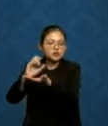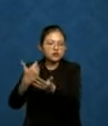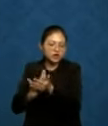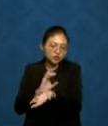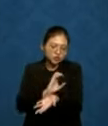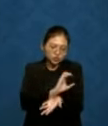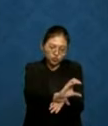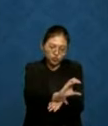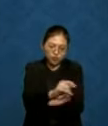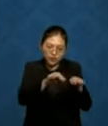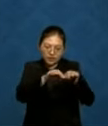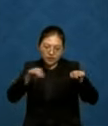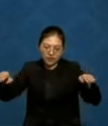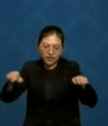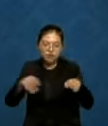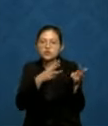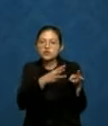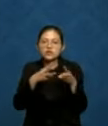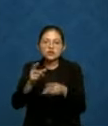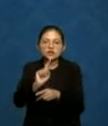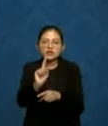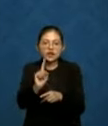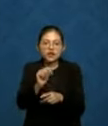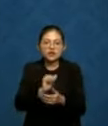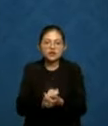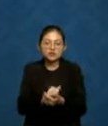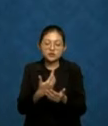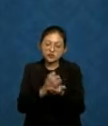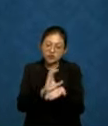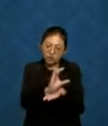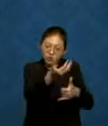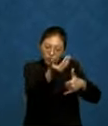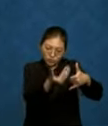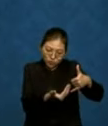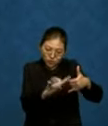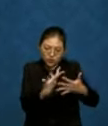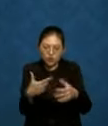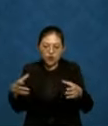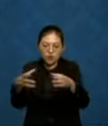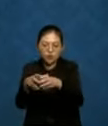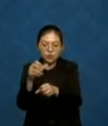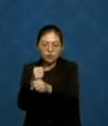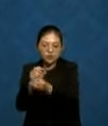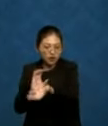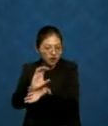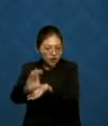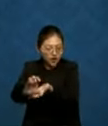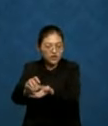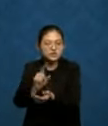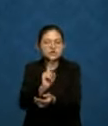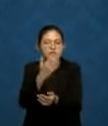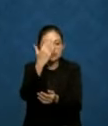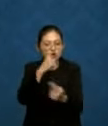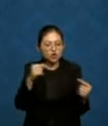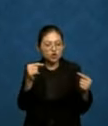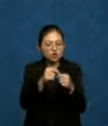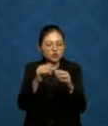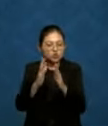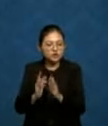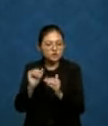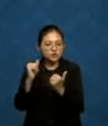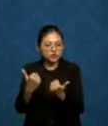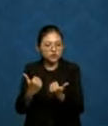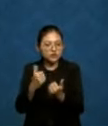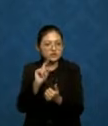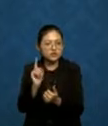โครงการเหล่านี้อย่างไรครับมีแผนในการให้ทุนกับบุคคลหรือองค์กรใดๆที่เกี่ยวข้องกับการพัฒนาฝีมือแรงงานให้เข้ากับยุคสมัยนี้หรือไม่